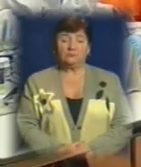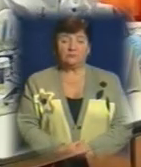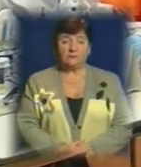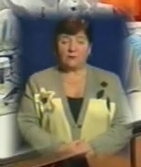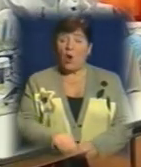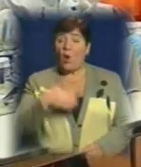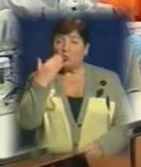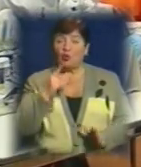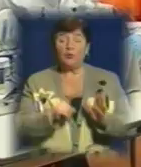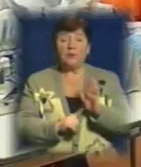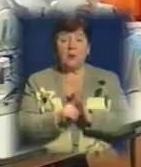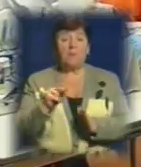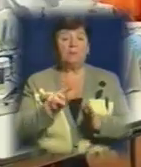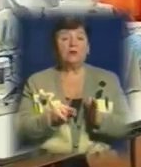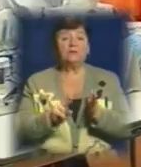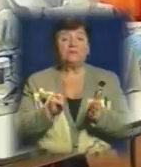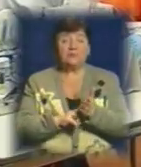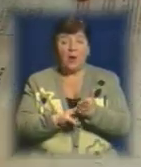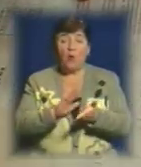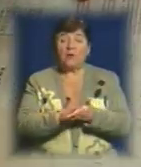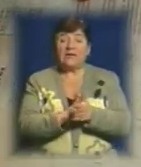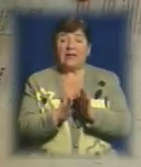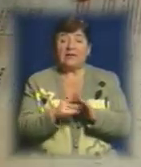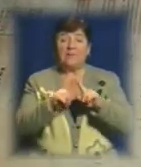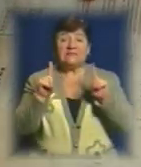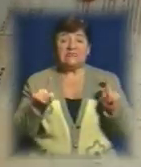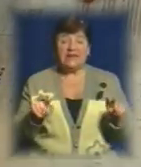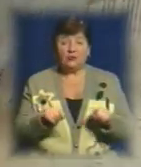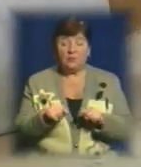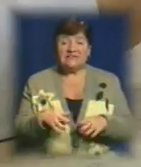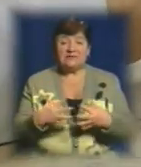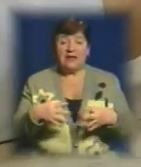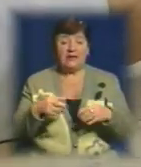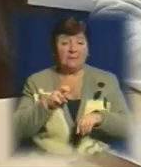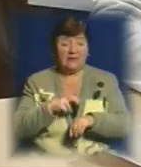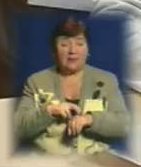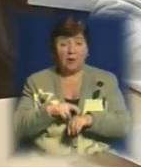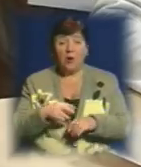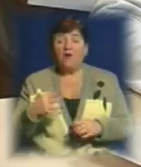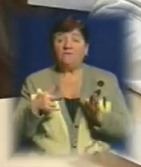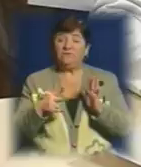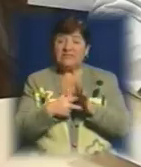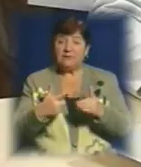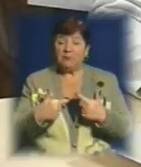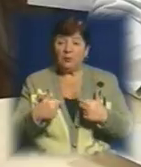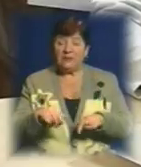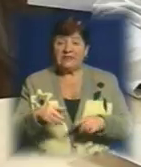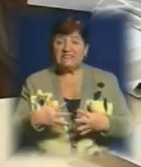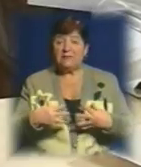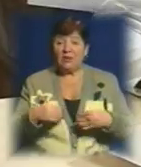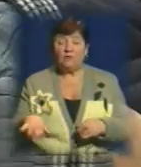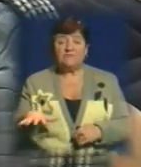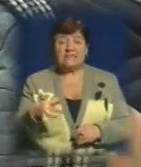В Ужгороді розпочалася приписна кампанія та укладення декларації між пацієнтом та сімейним лікарем. У місті працюють 8 амбулаторій сімейної медицини в